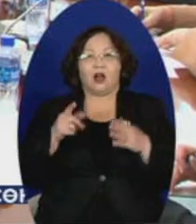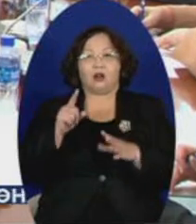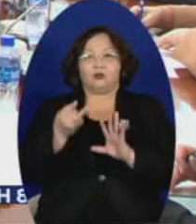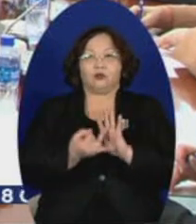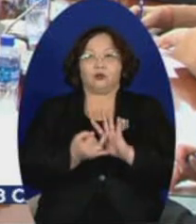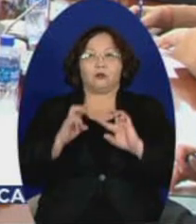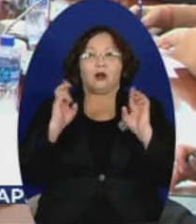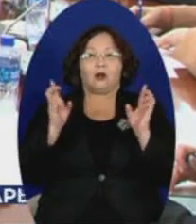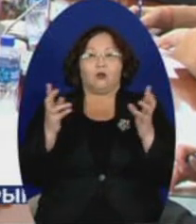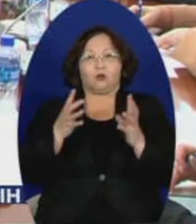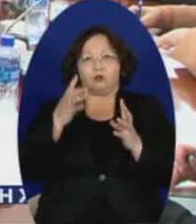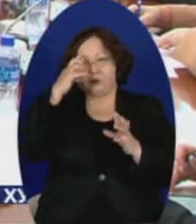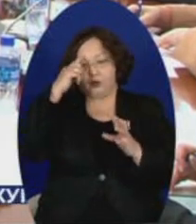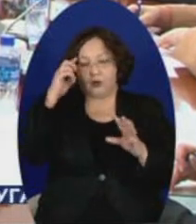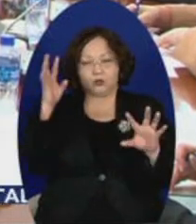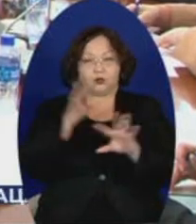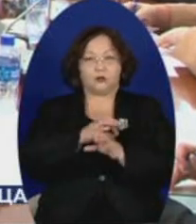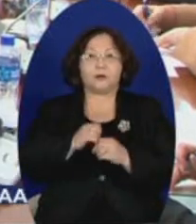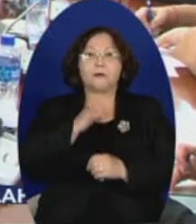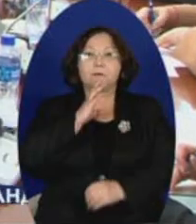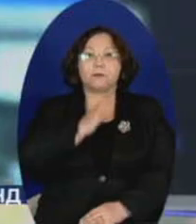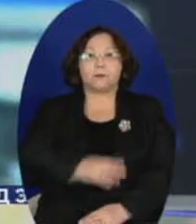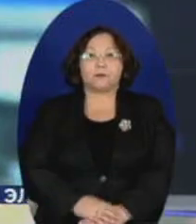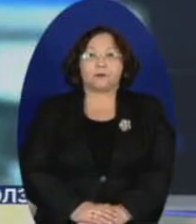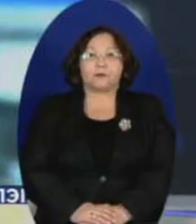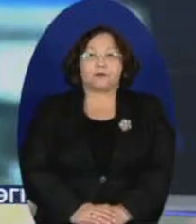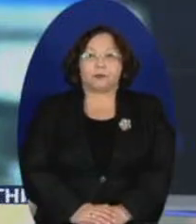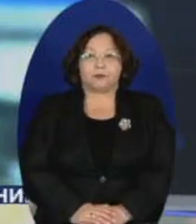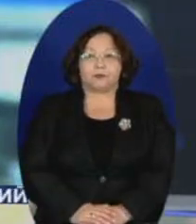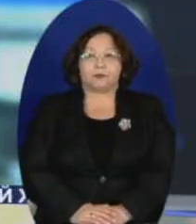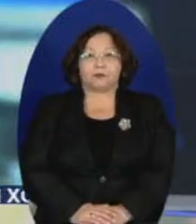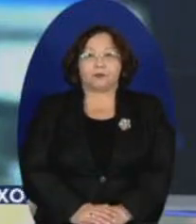улсад зохион байгуулна. Төрийн хийж гүйцэтгэж